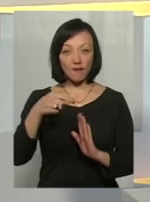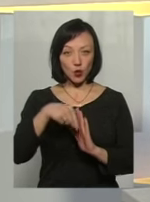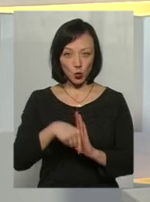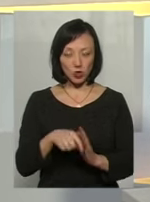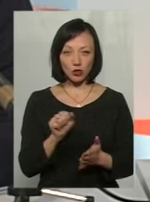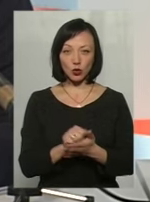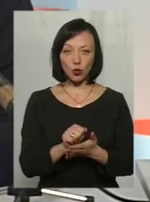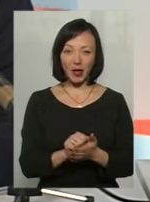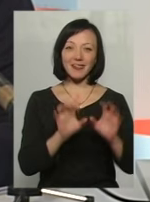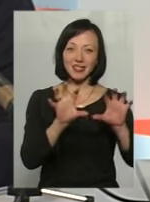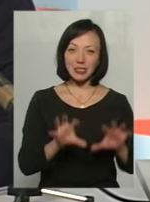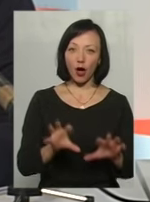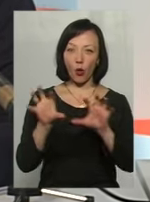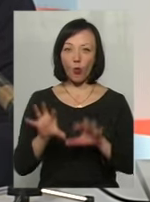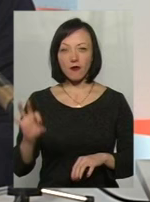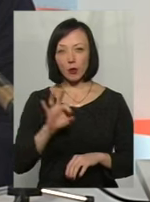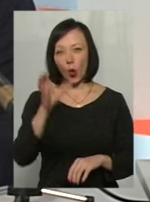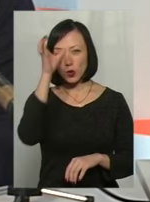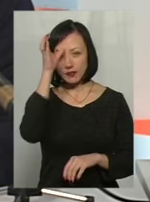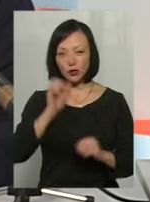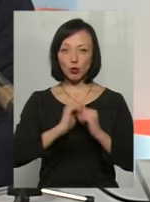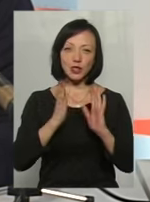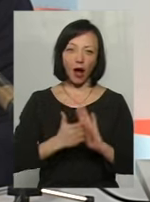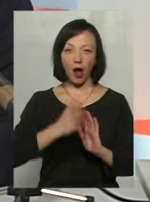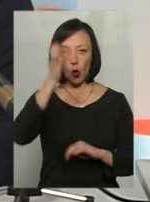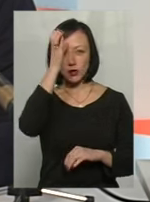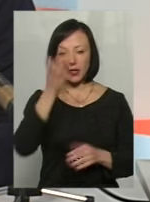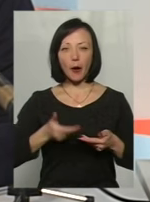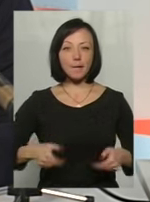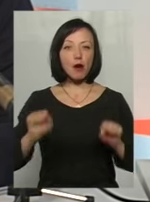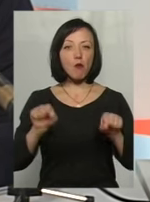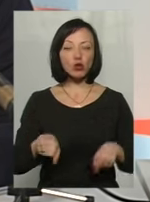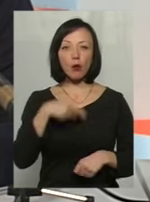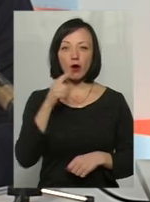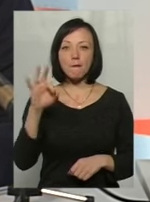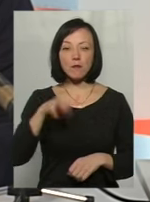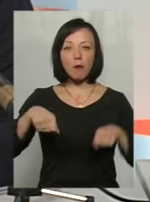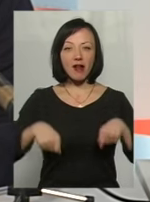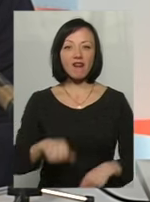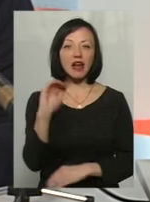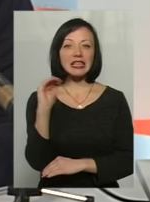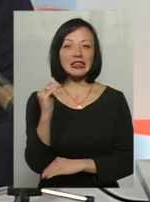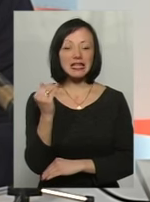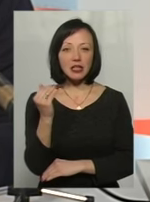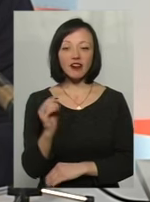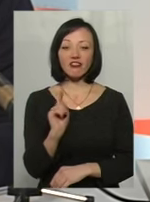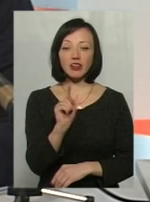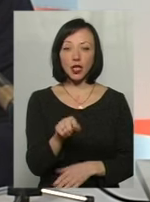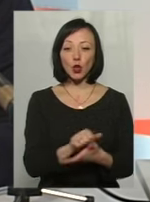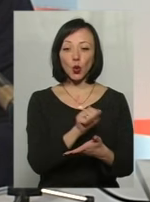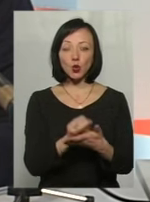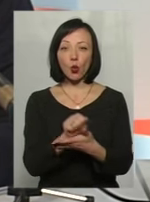документів, тобто законів про освіту, про загальну освіту, ми можемо говорити про права дитини безпосередньо в тих